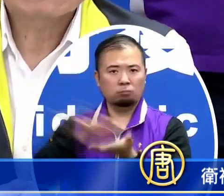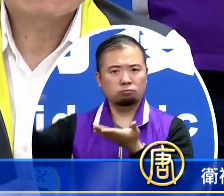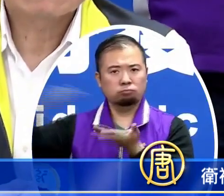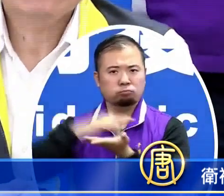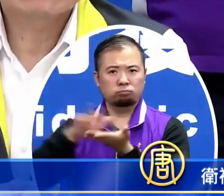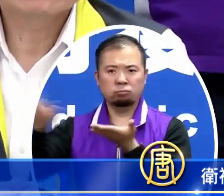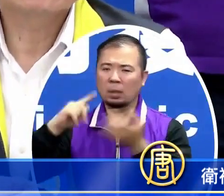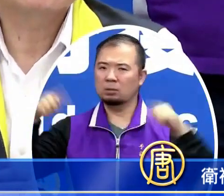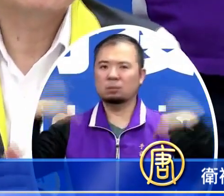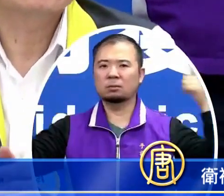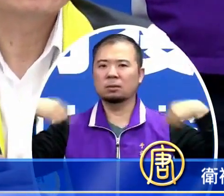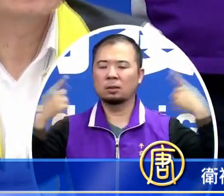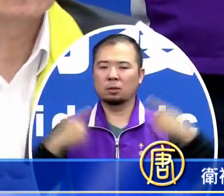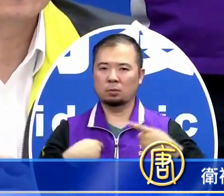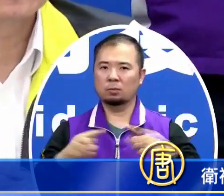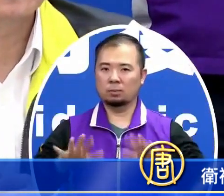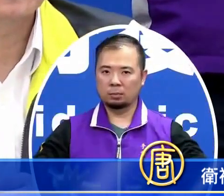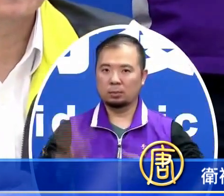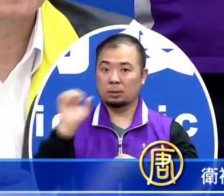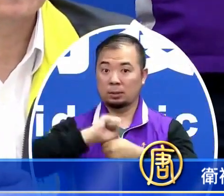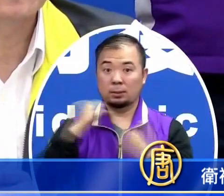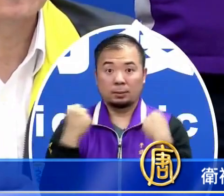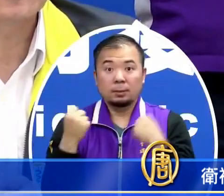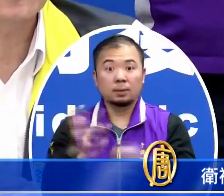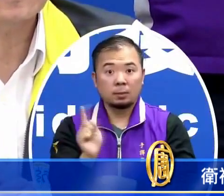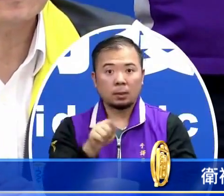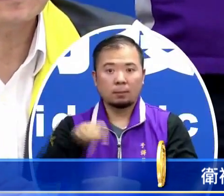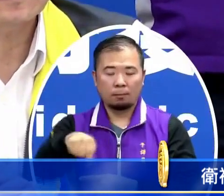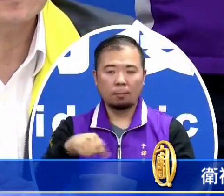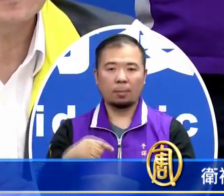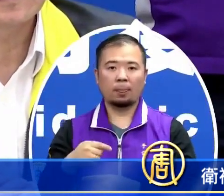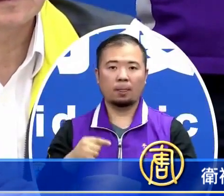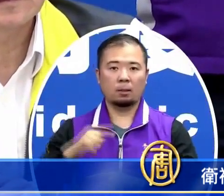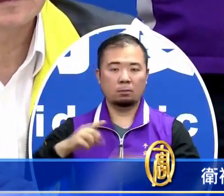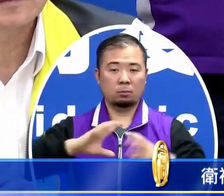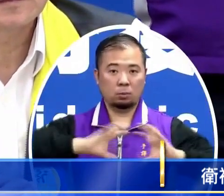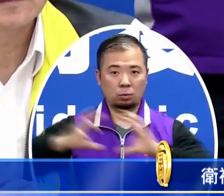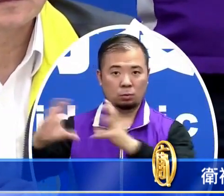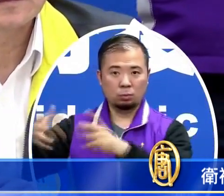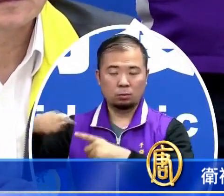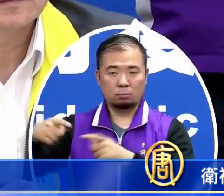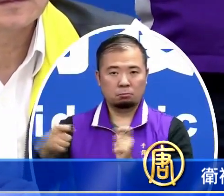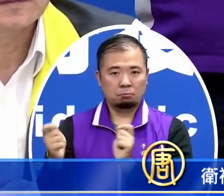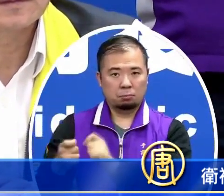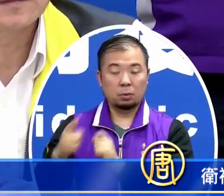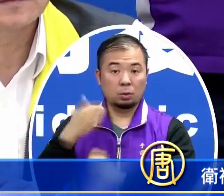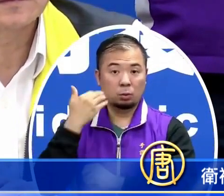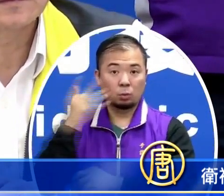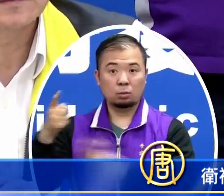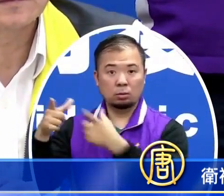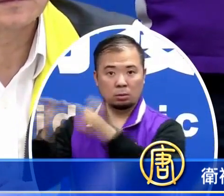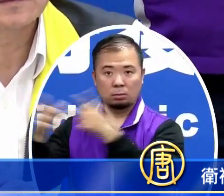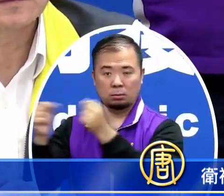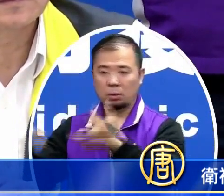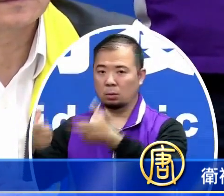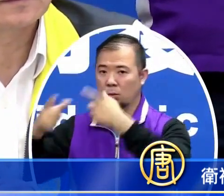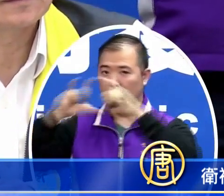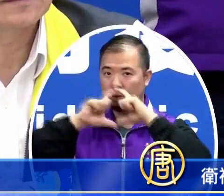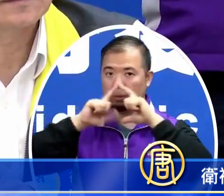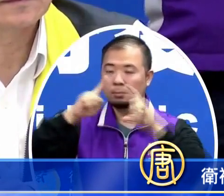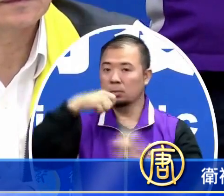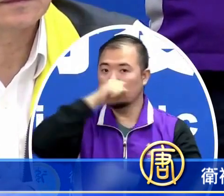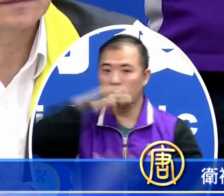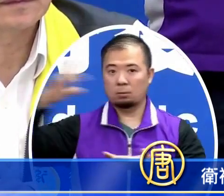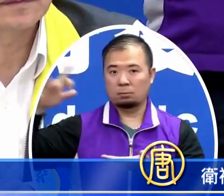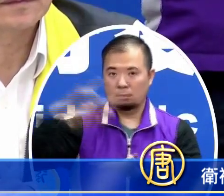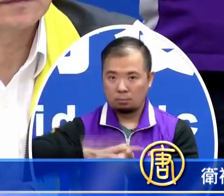特别要加强，一个是在边境上，在从日本返国的时候，我们请检疫